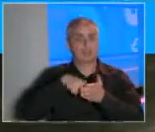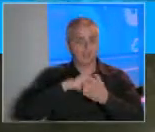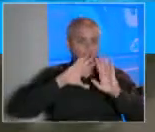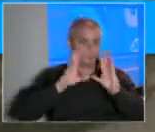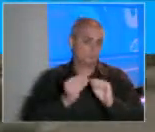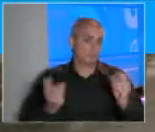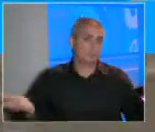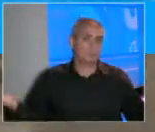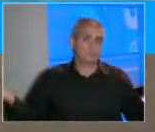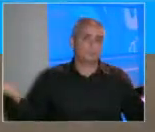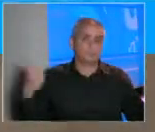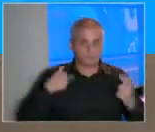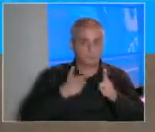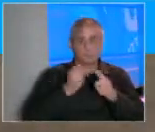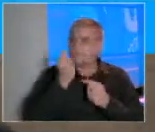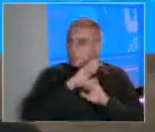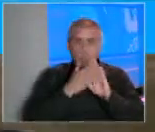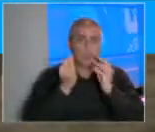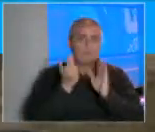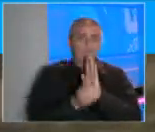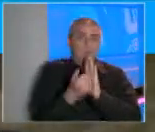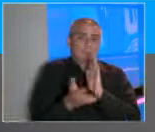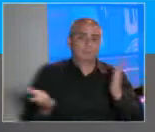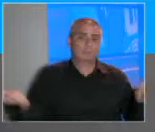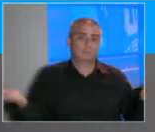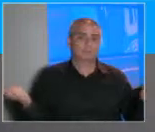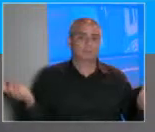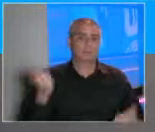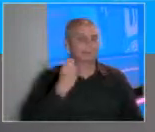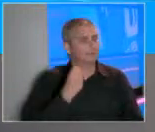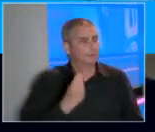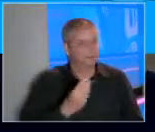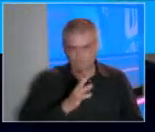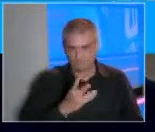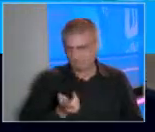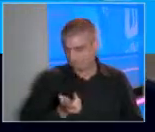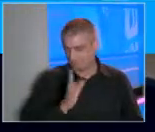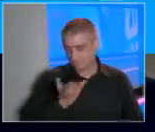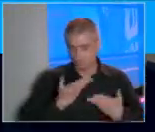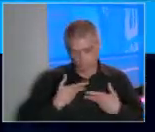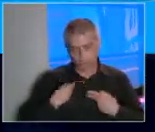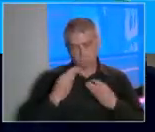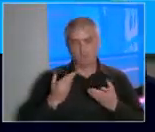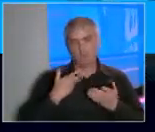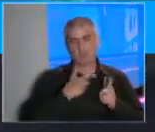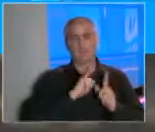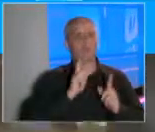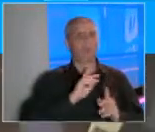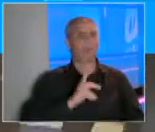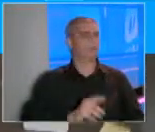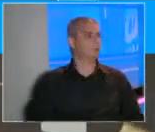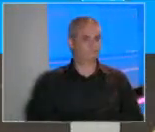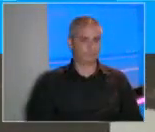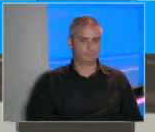אני מעריך שנלחם על כל הדברים החסרים. אבל ניקח קודם כל את מה שנותנים, ונלחם על מה שלא. אני אגיד לך